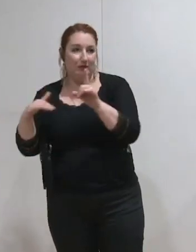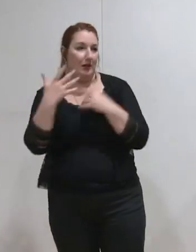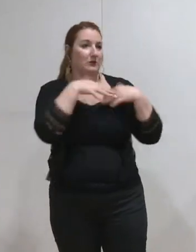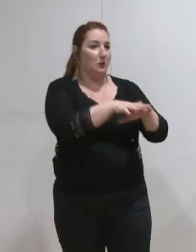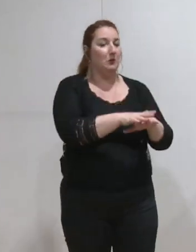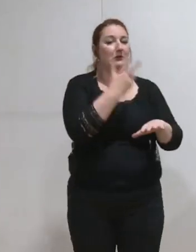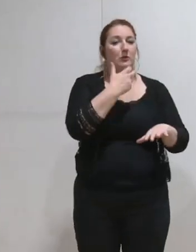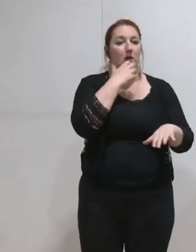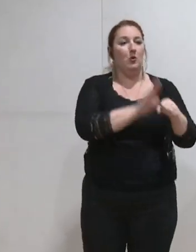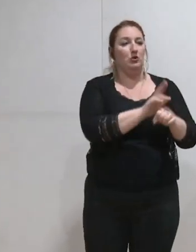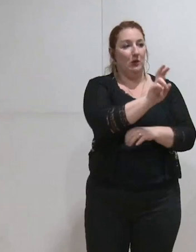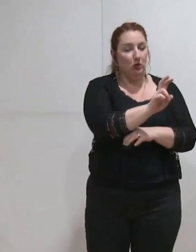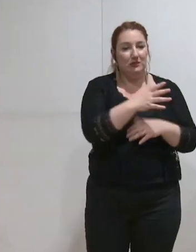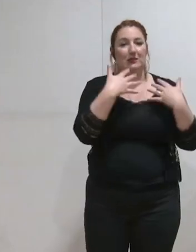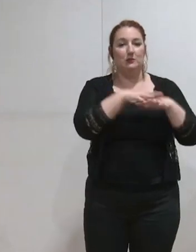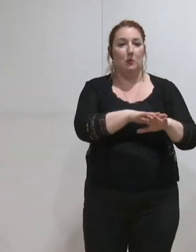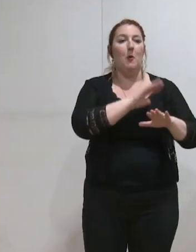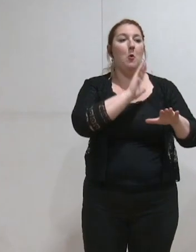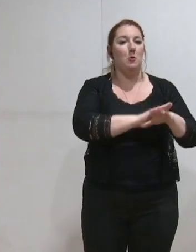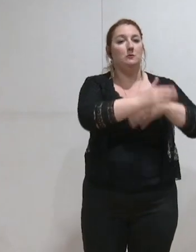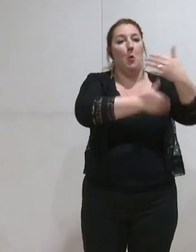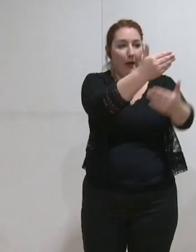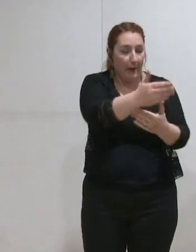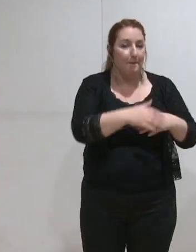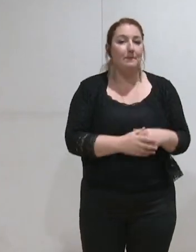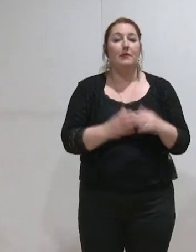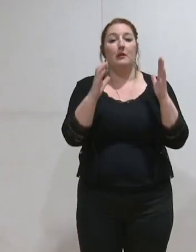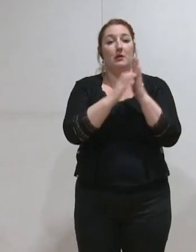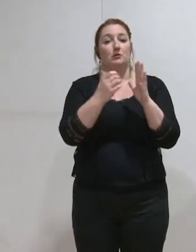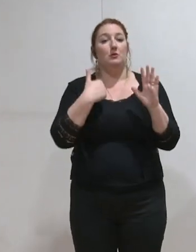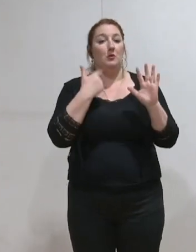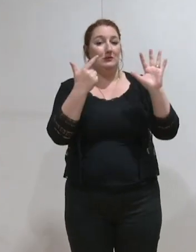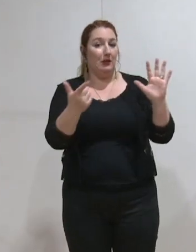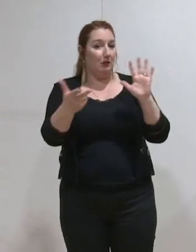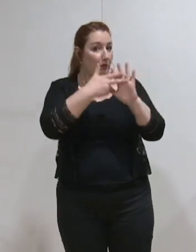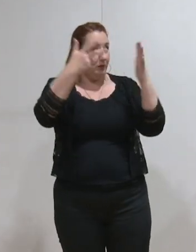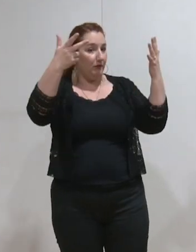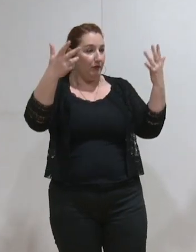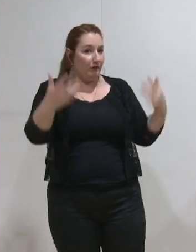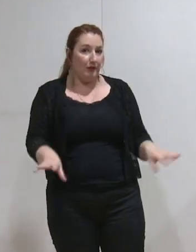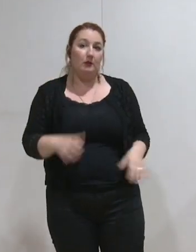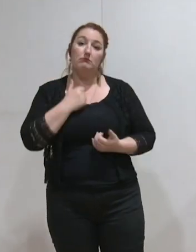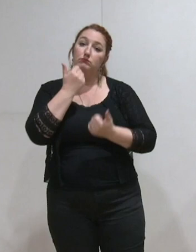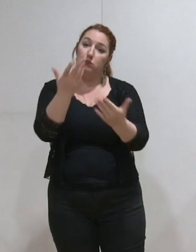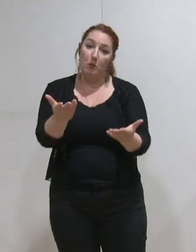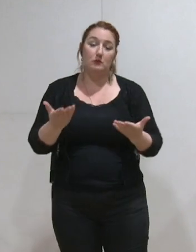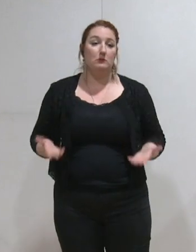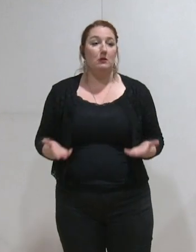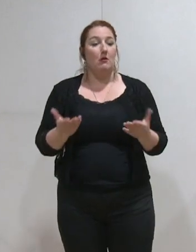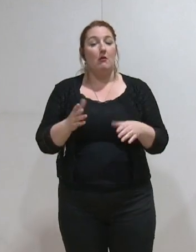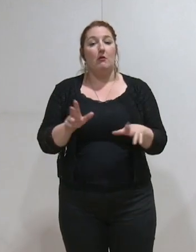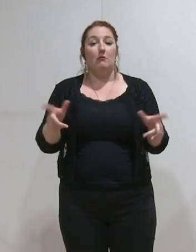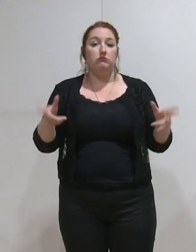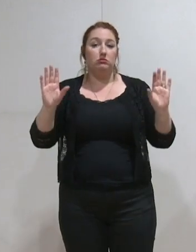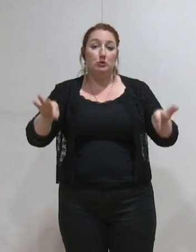citoyen de la gauche et écologistes rassemblement de gauche et de progrès délibération numéro 7 et donc adopté et je vous propose de suspendre la